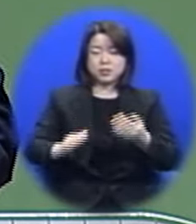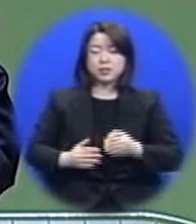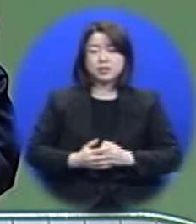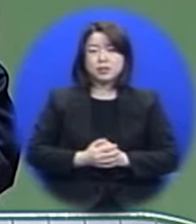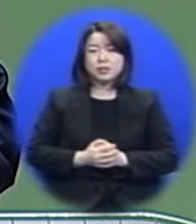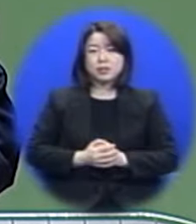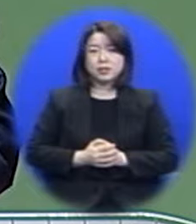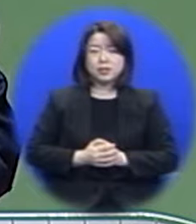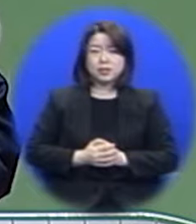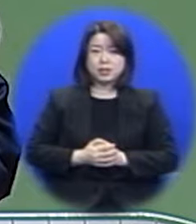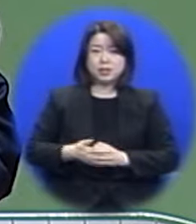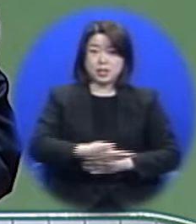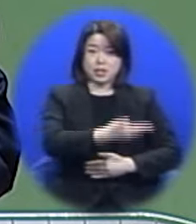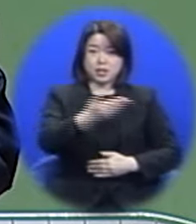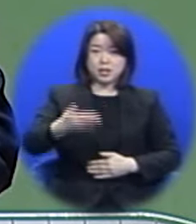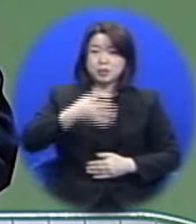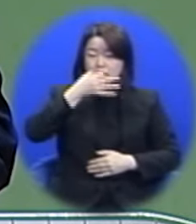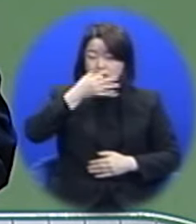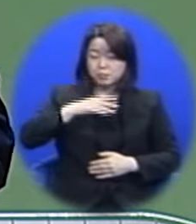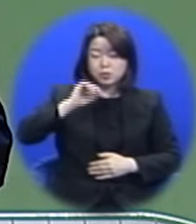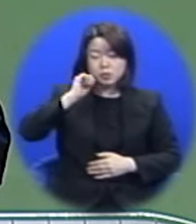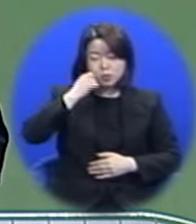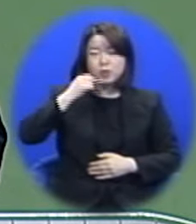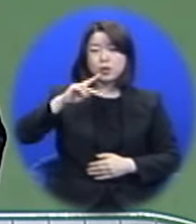여러분, 힘들고 어려워도